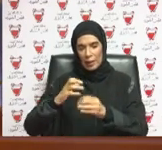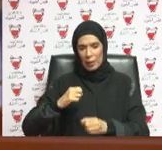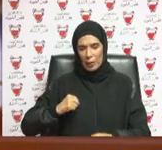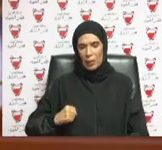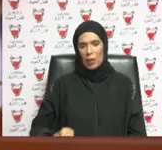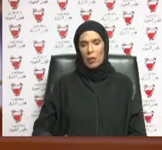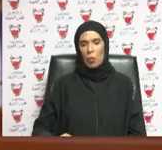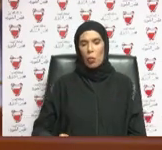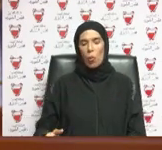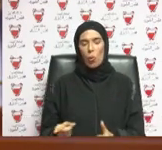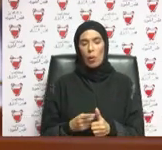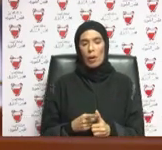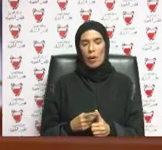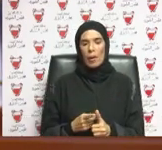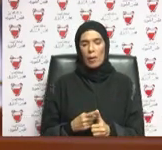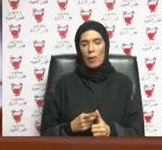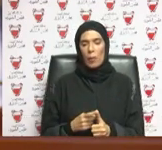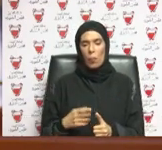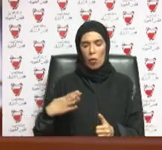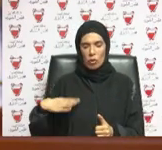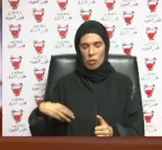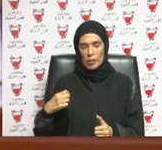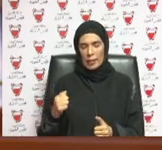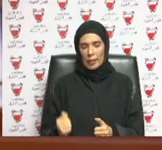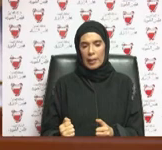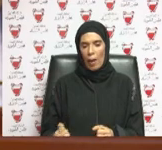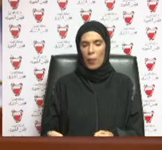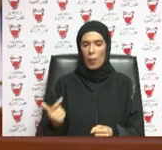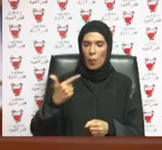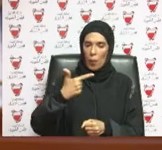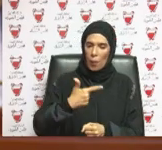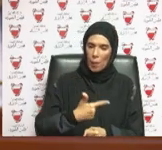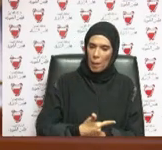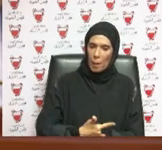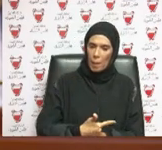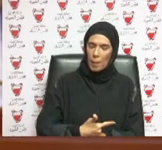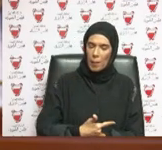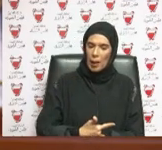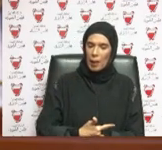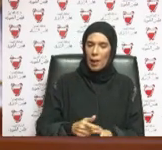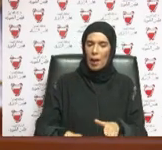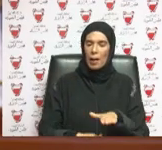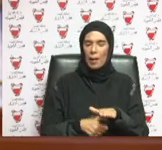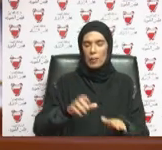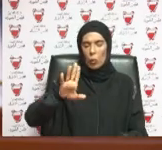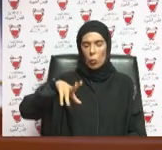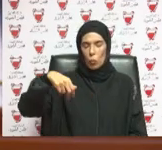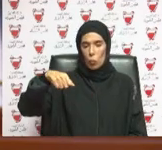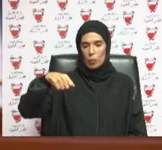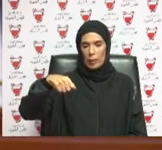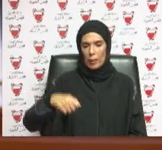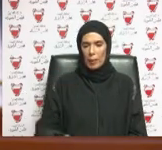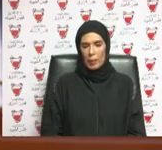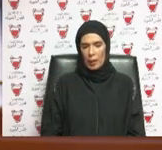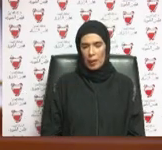الذي يتقدمه سمو ولي العهد نائب القائد الأعلى رئيس مجلس